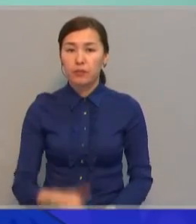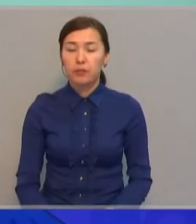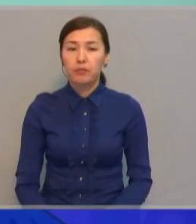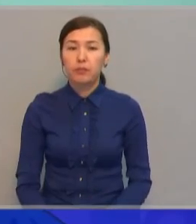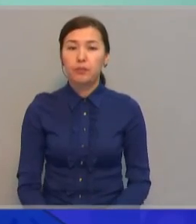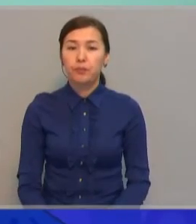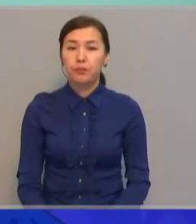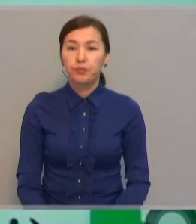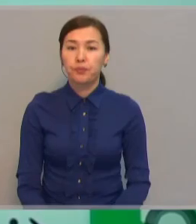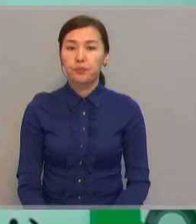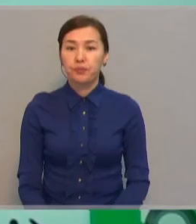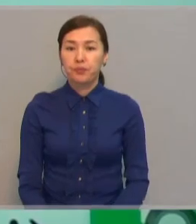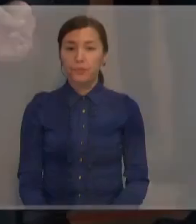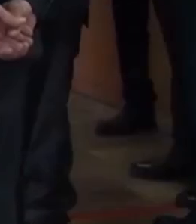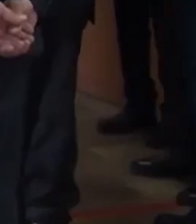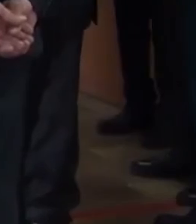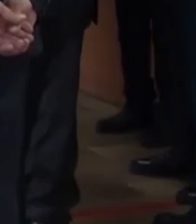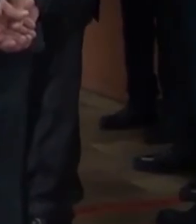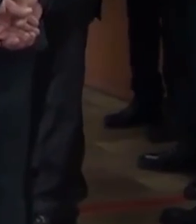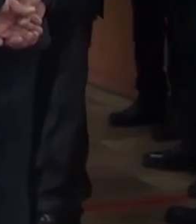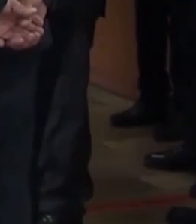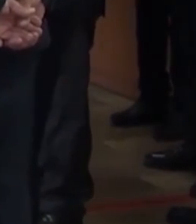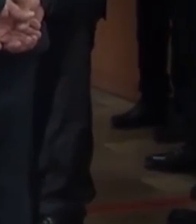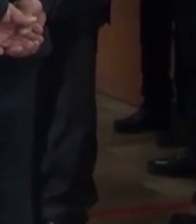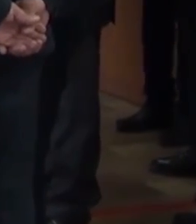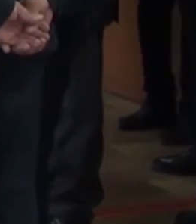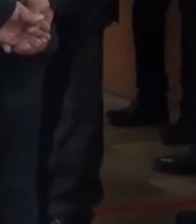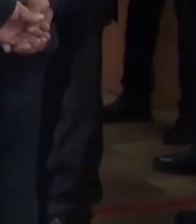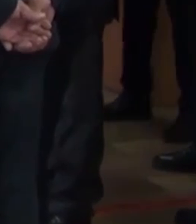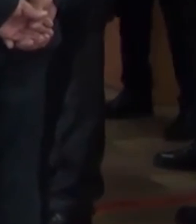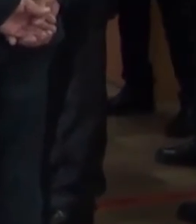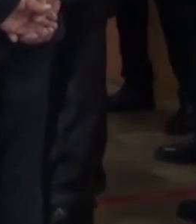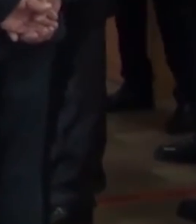Бәйдібек ауданынан Әйгерім Дәулетбекқызы, Ерлан Абзалұлы, Рауан Тастанбек, жаңалықтар.